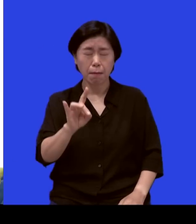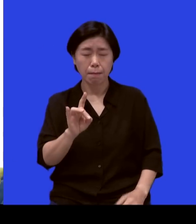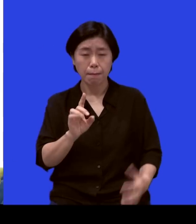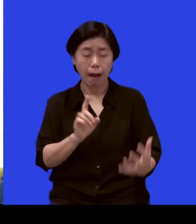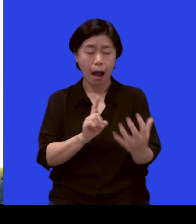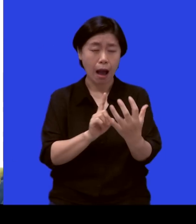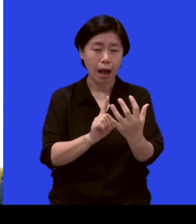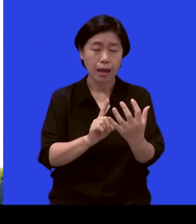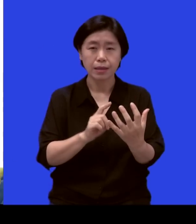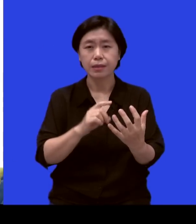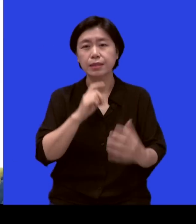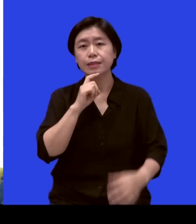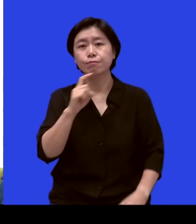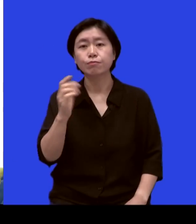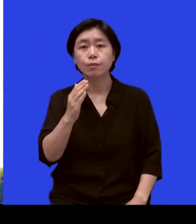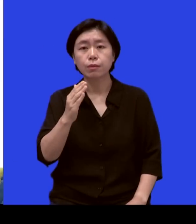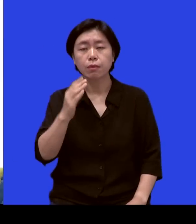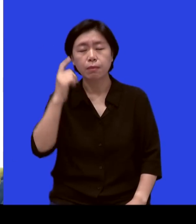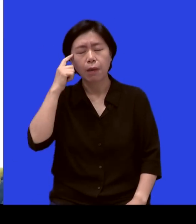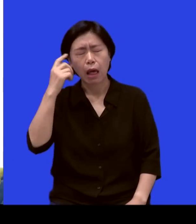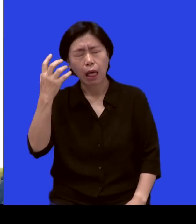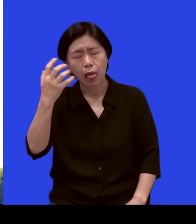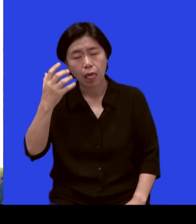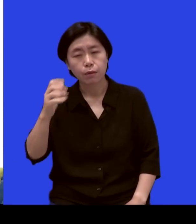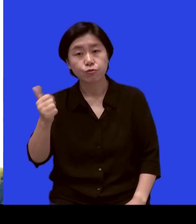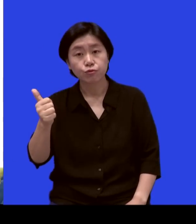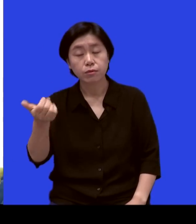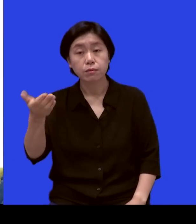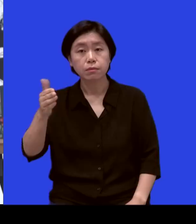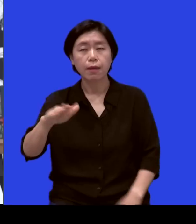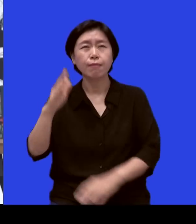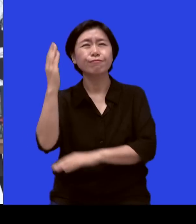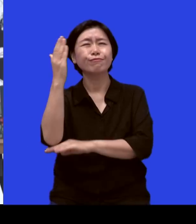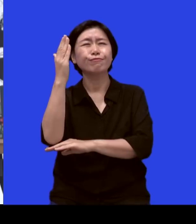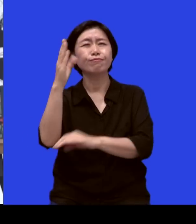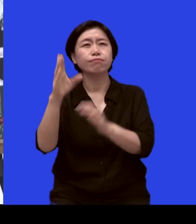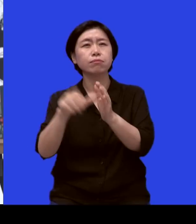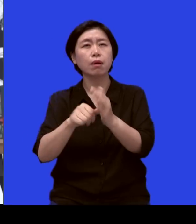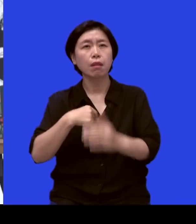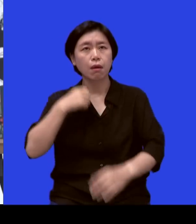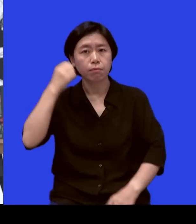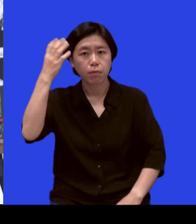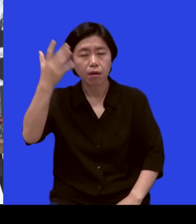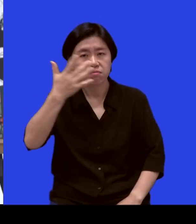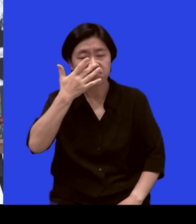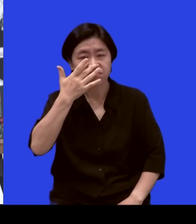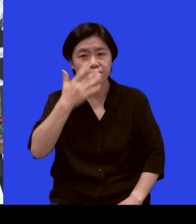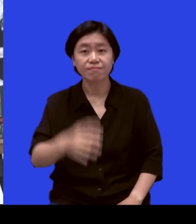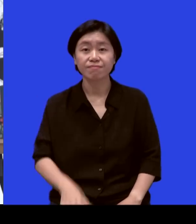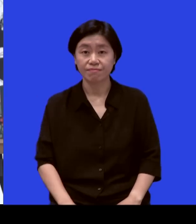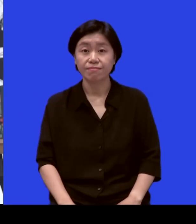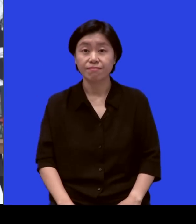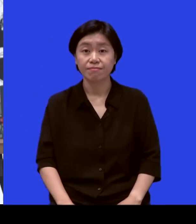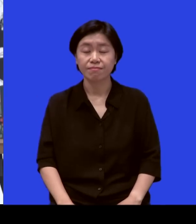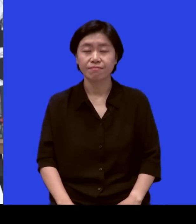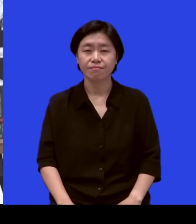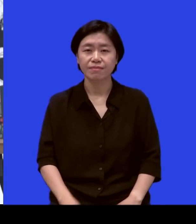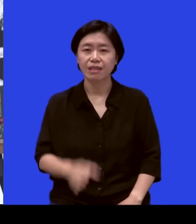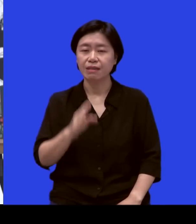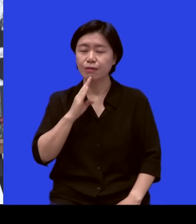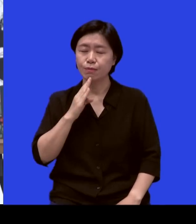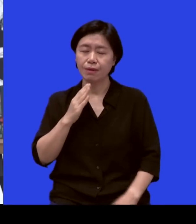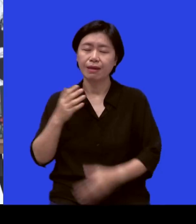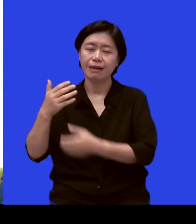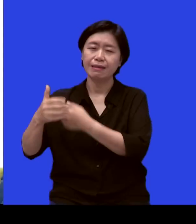실제로. 근데 이제 지나다 보면은 예배드리다 설교하다 보면 잊어먹어. 그렇죠. 그래서 이제 은혜로 잊어먹고 뭐 이렇게 되는데